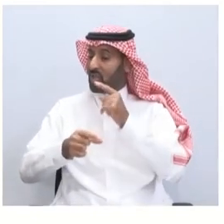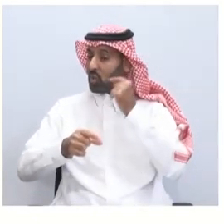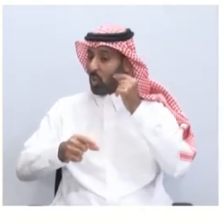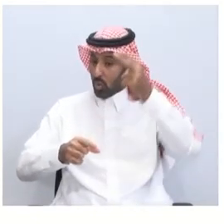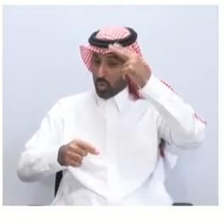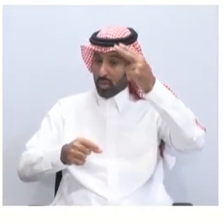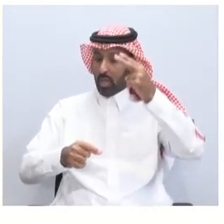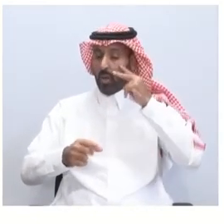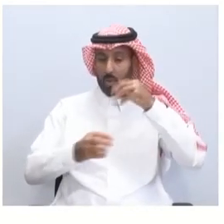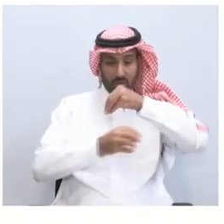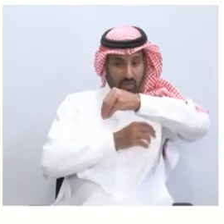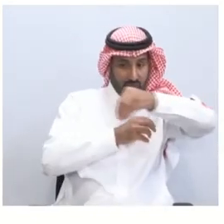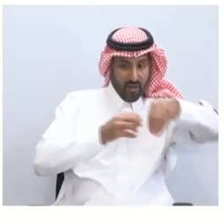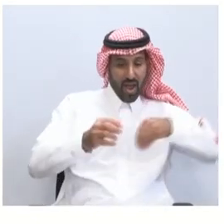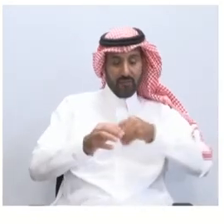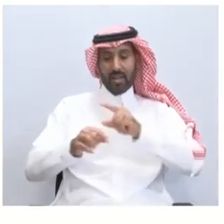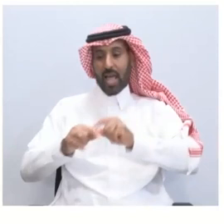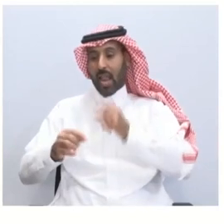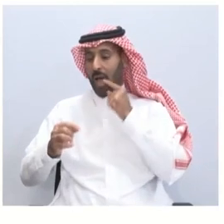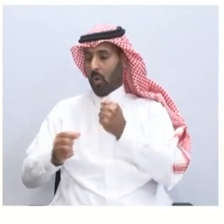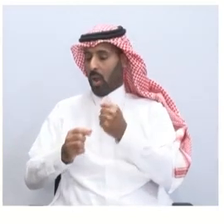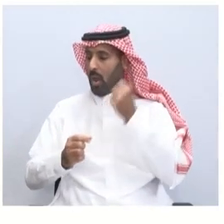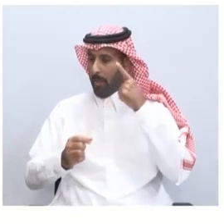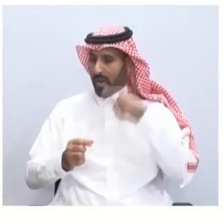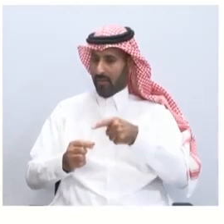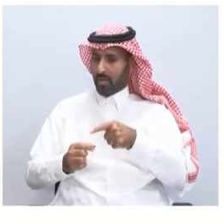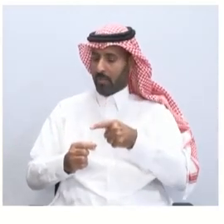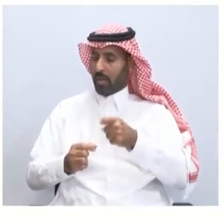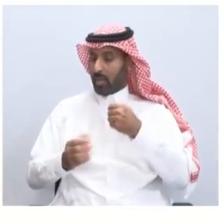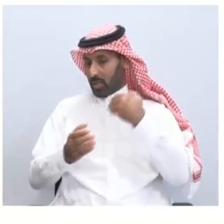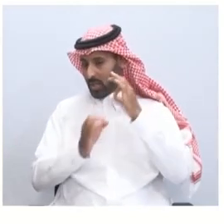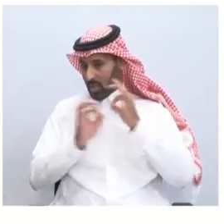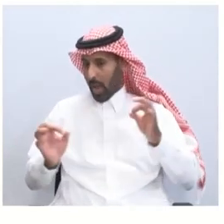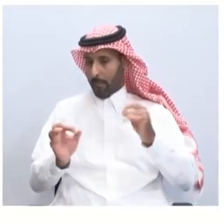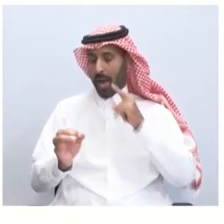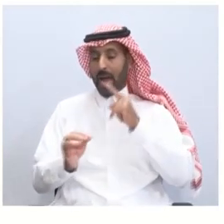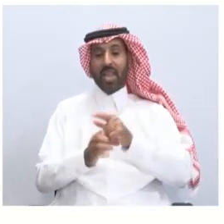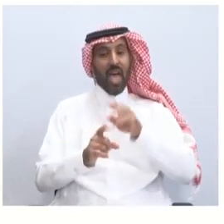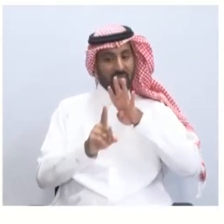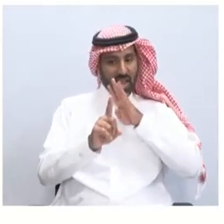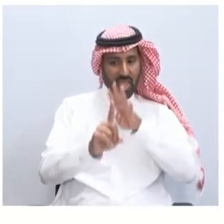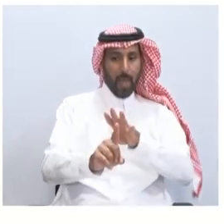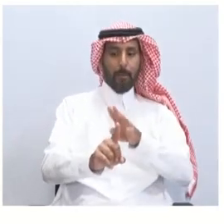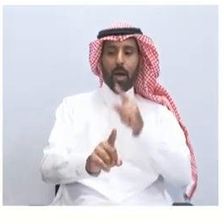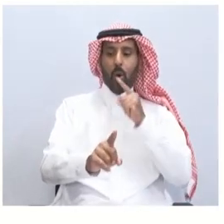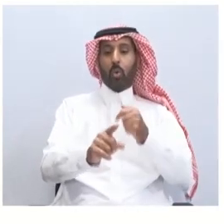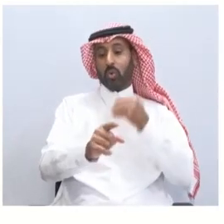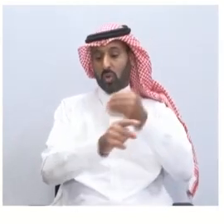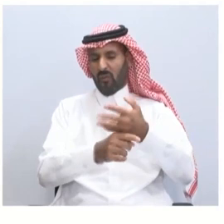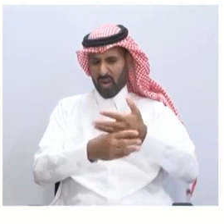السعوديين والتفاف الاهالي حوله لمعرفتهم التامه ان هذا الامام هو من سوف